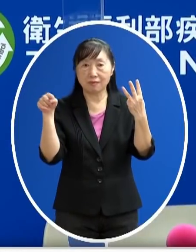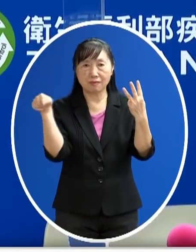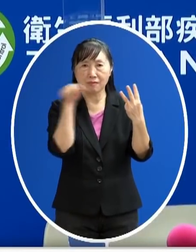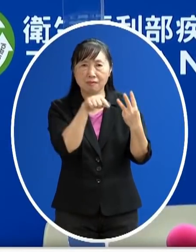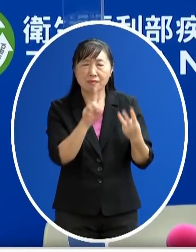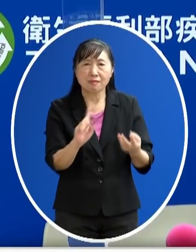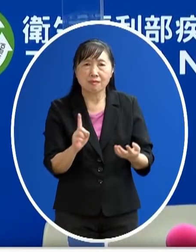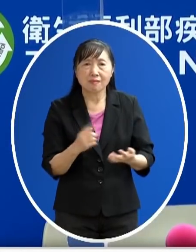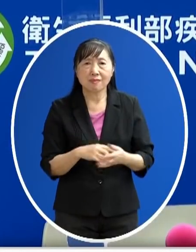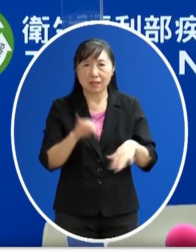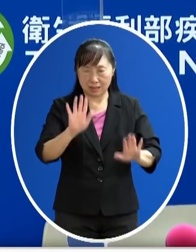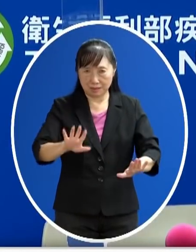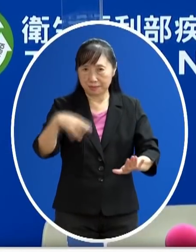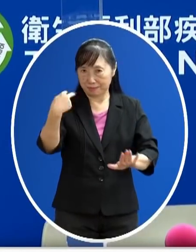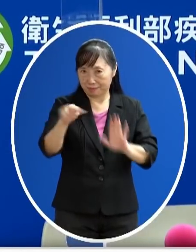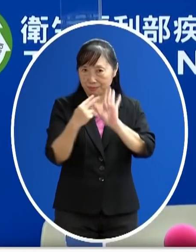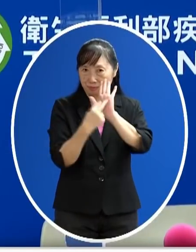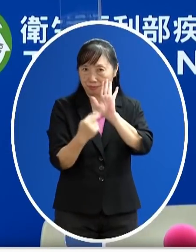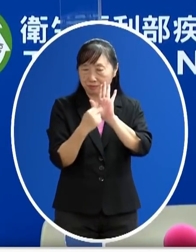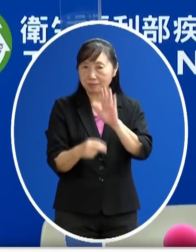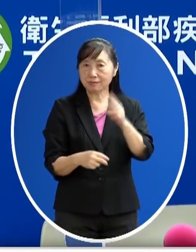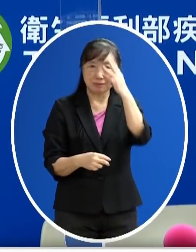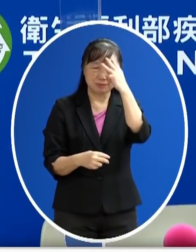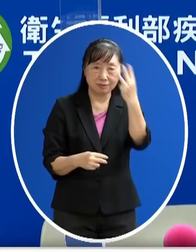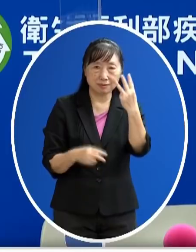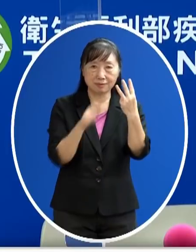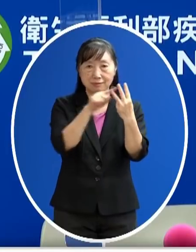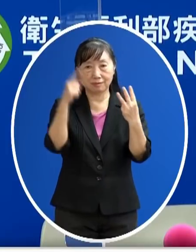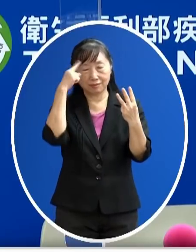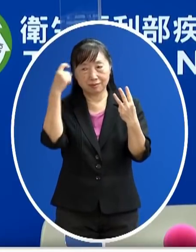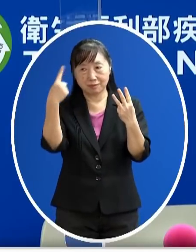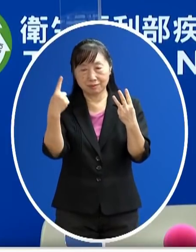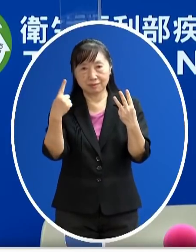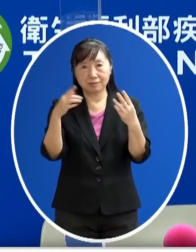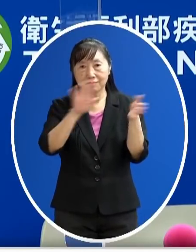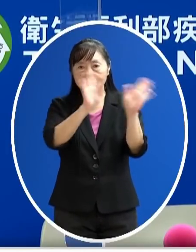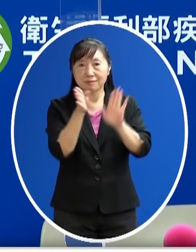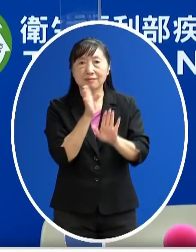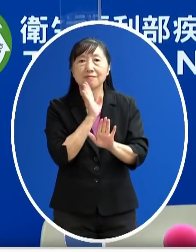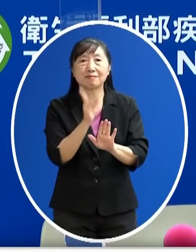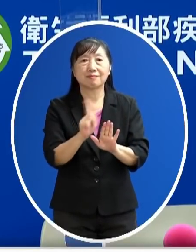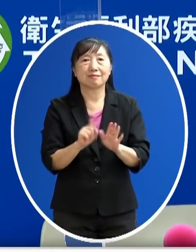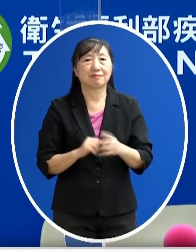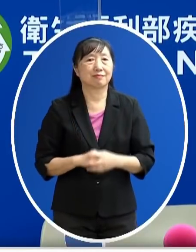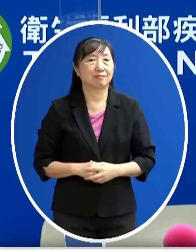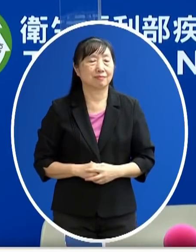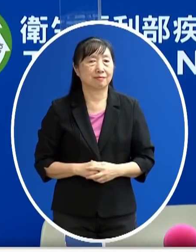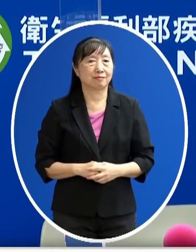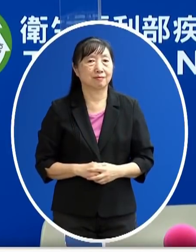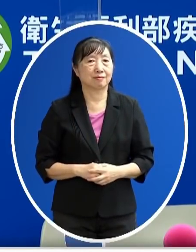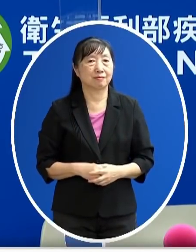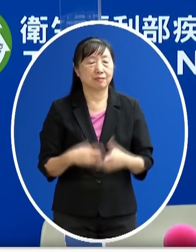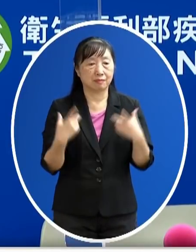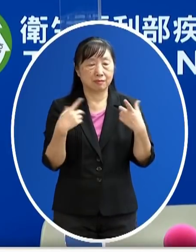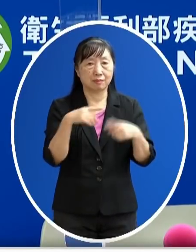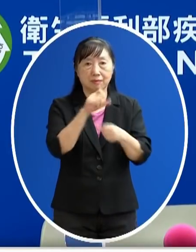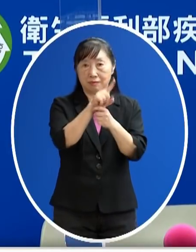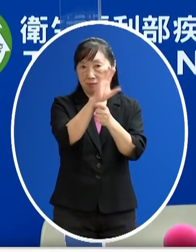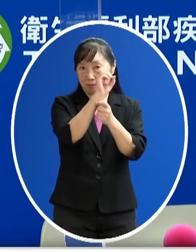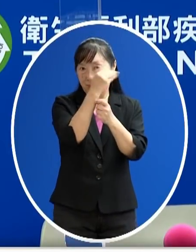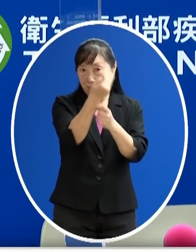跟大家再说明一下整个3+11的一个过程。那原来在